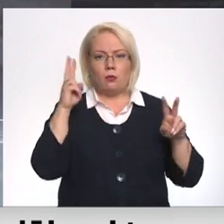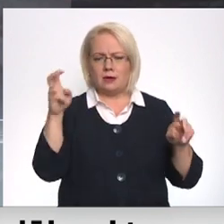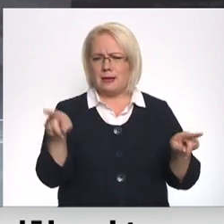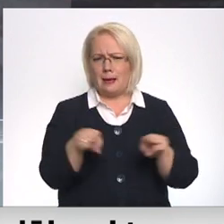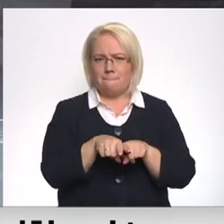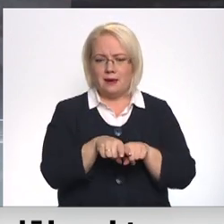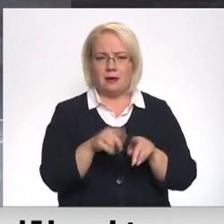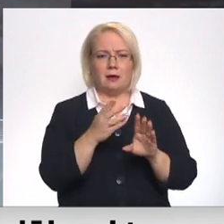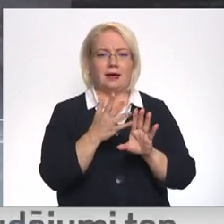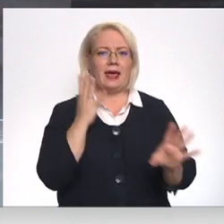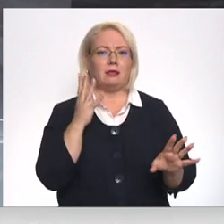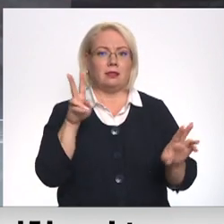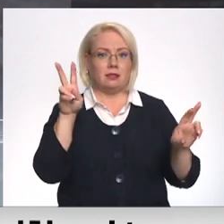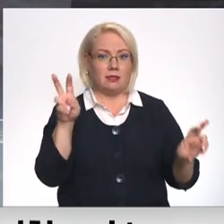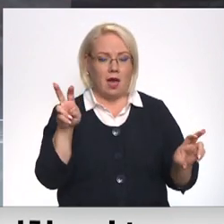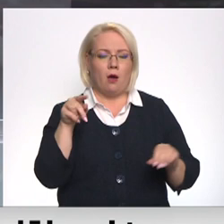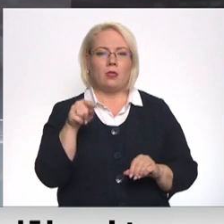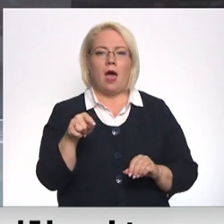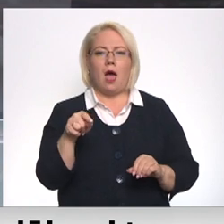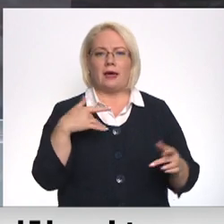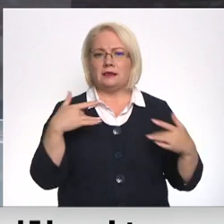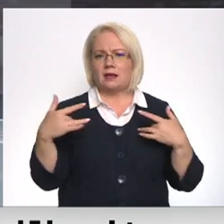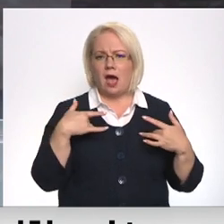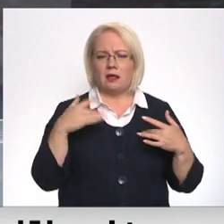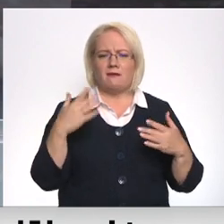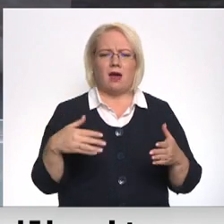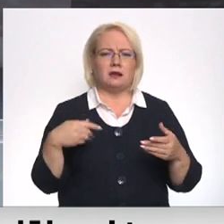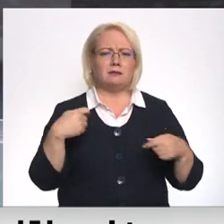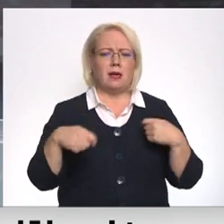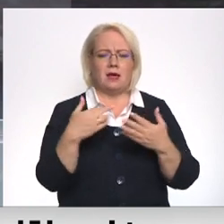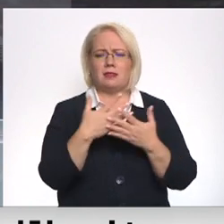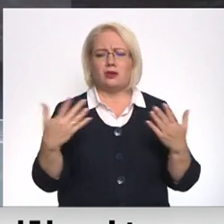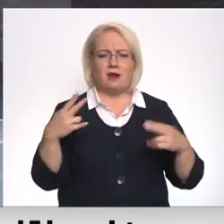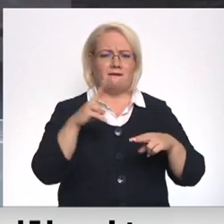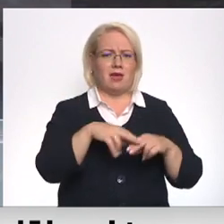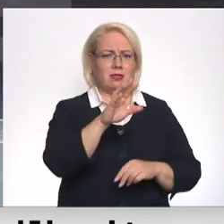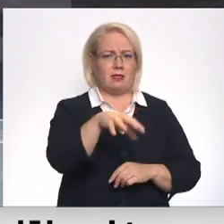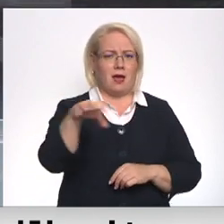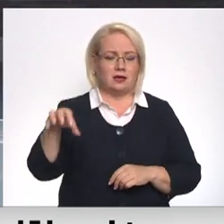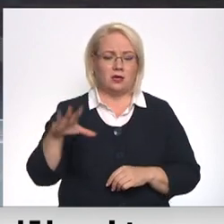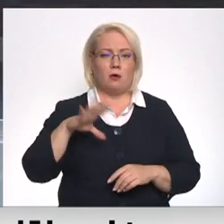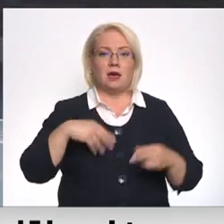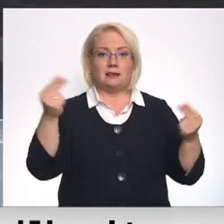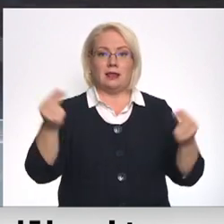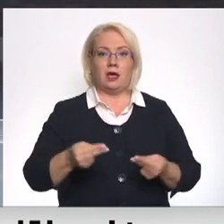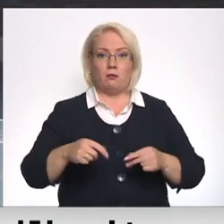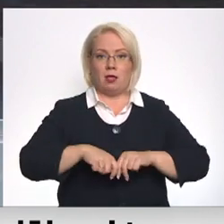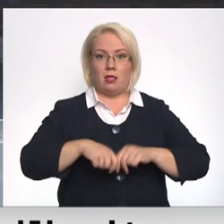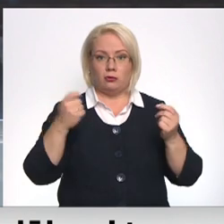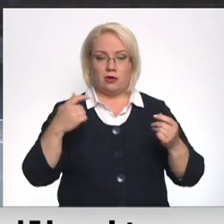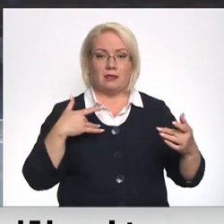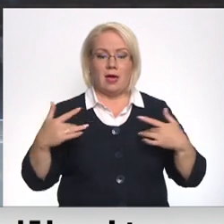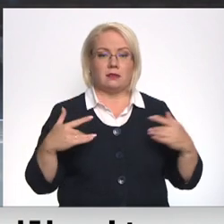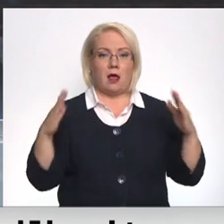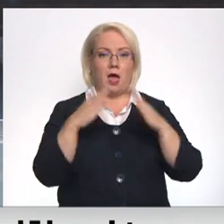nosaukumu – Rinda. Un šī ir izrāde, kur var spēlēt visdažādākajās vietās, jo pēc līguma laušanas ar